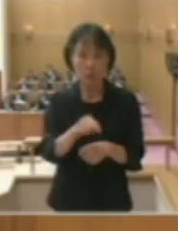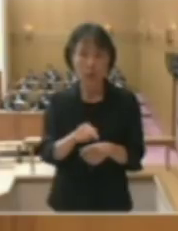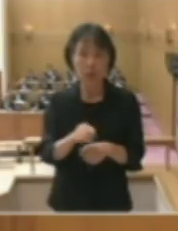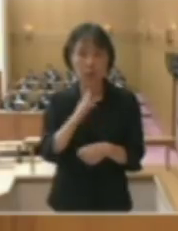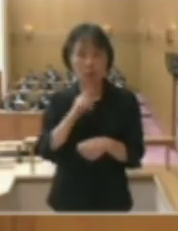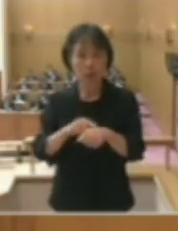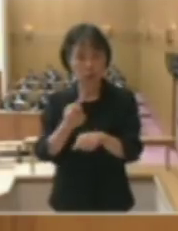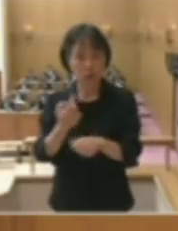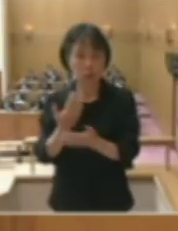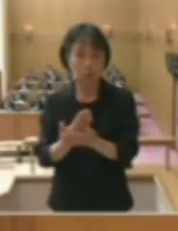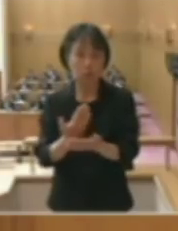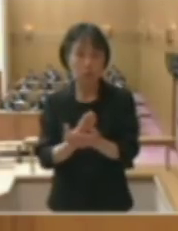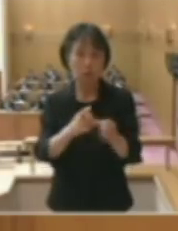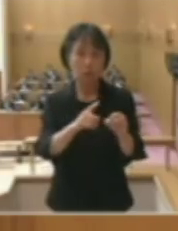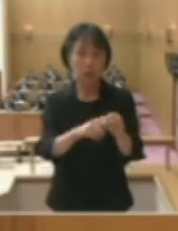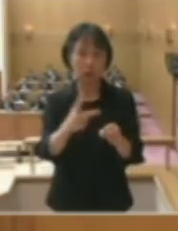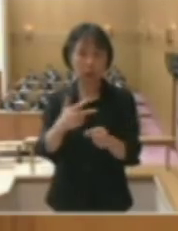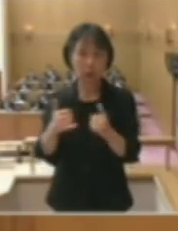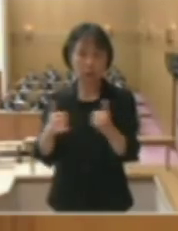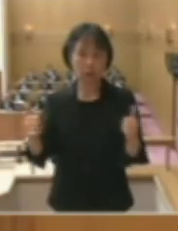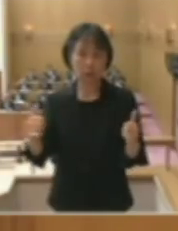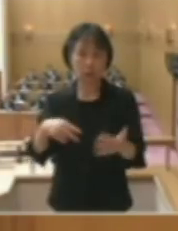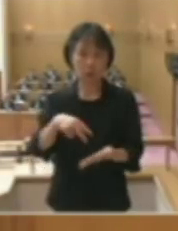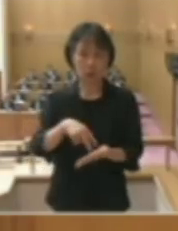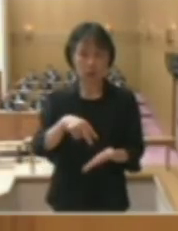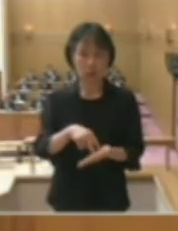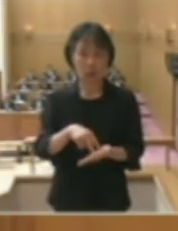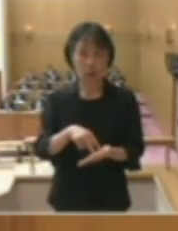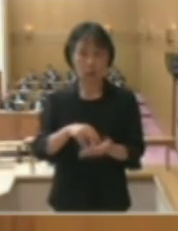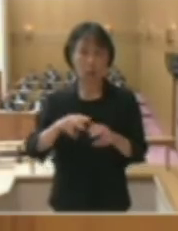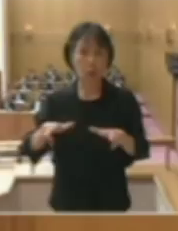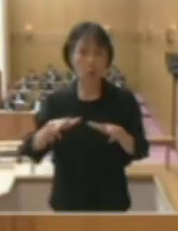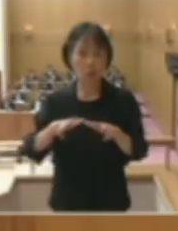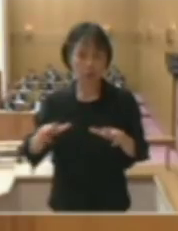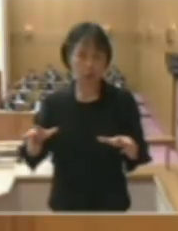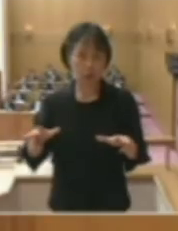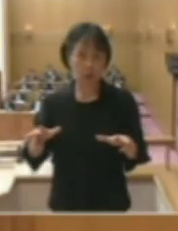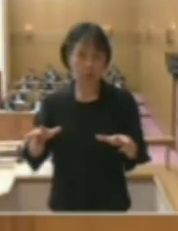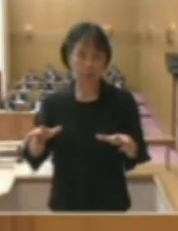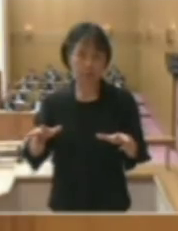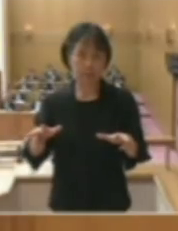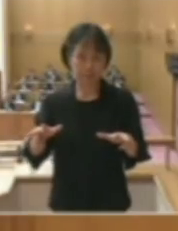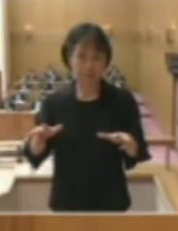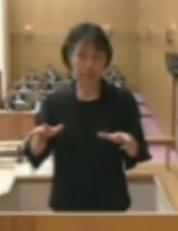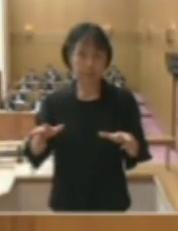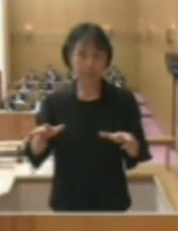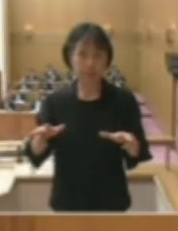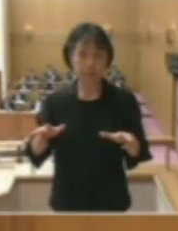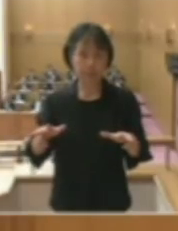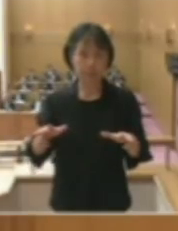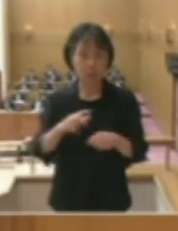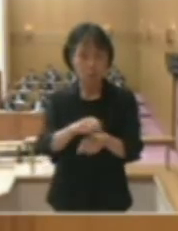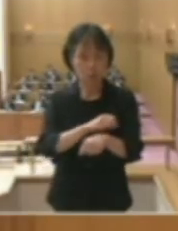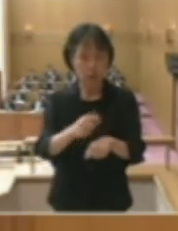ためには、市民目線の行政に立ち返るべきであり、とりわけ市民の嫌が